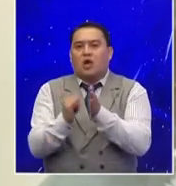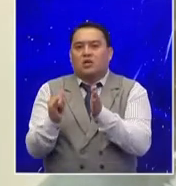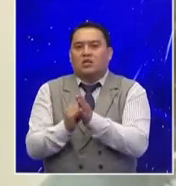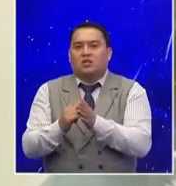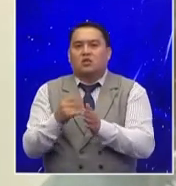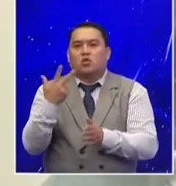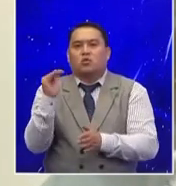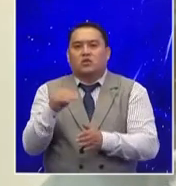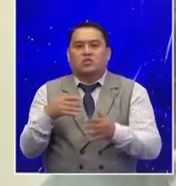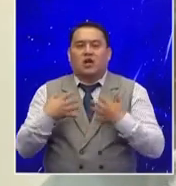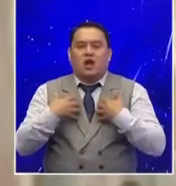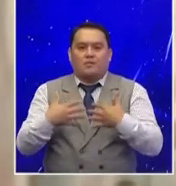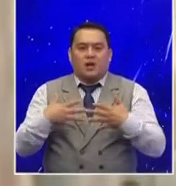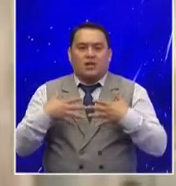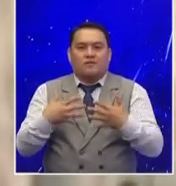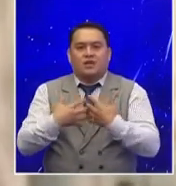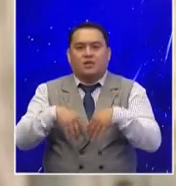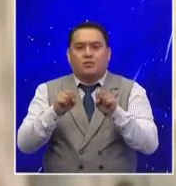более 3000 аппаратов ИВЛ.